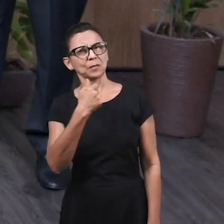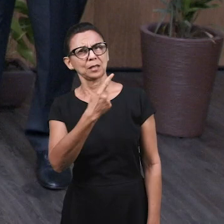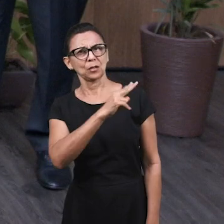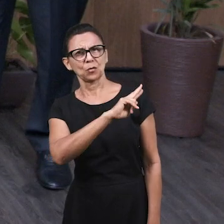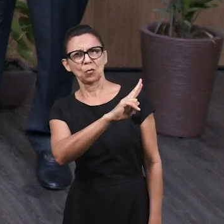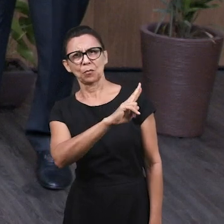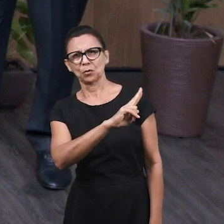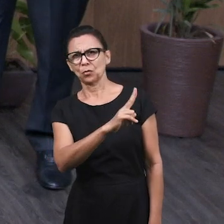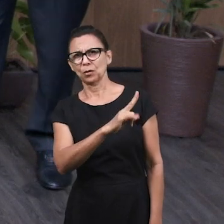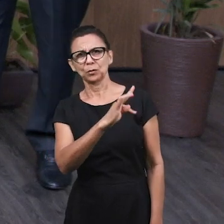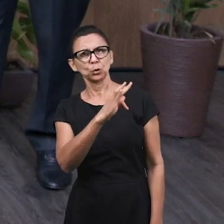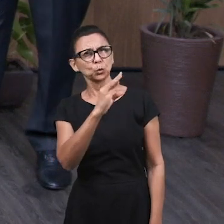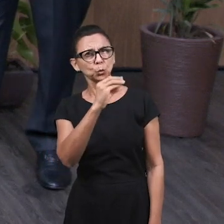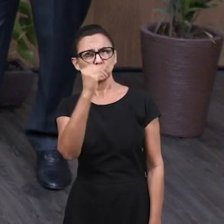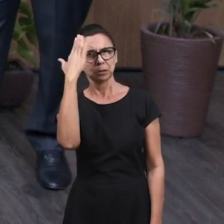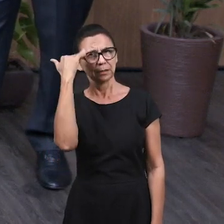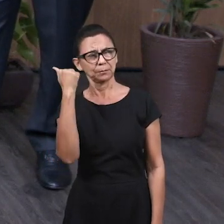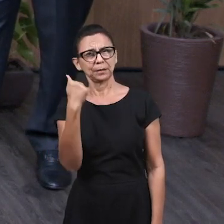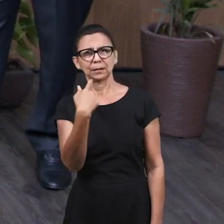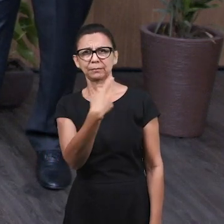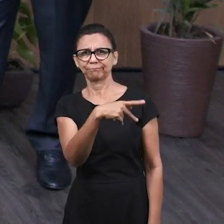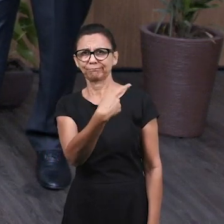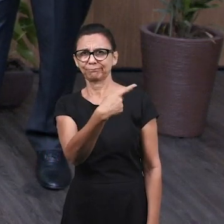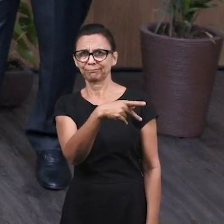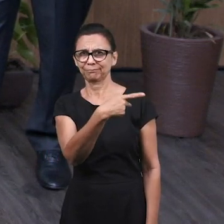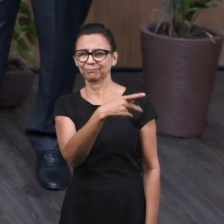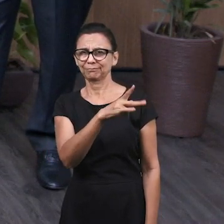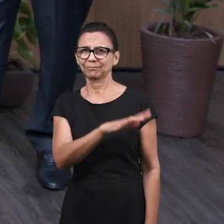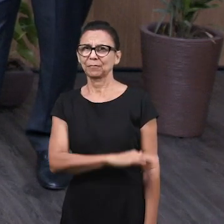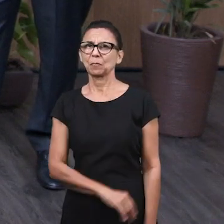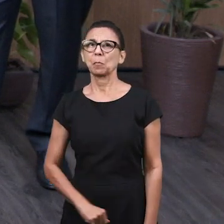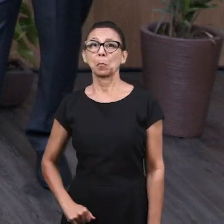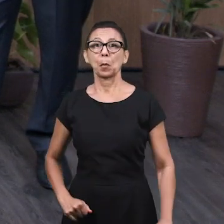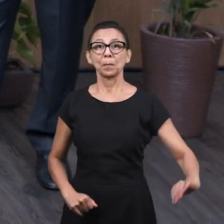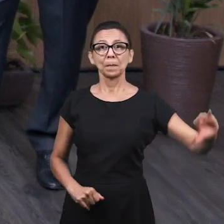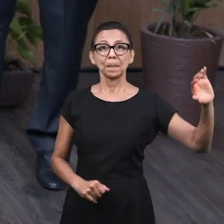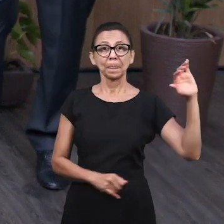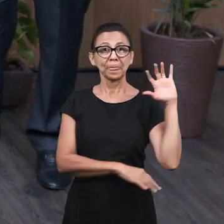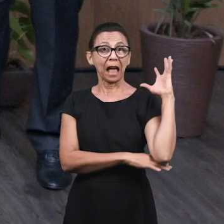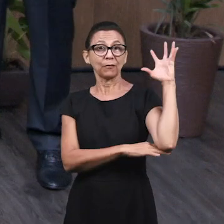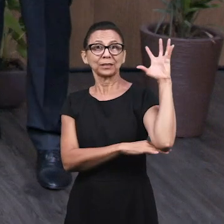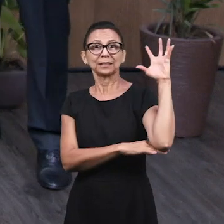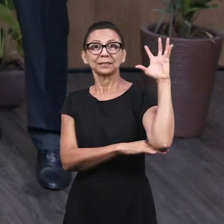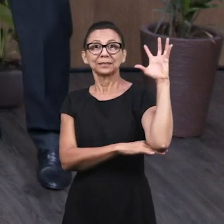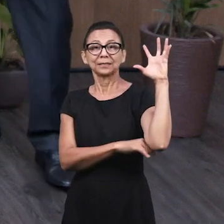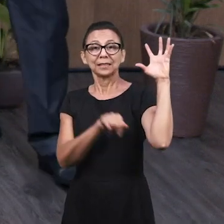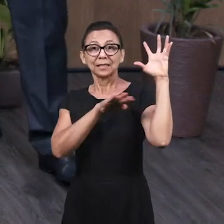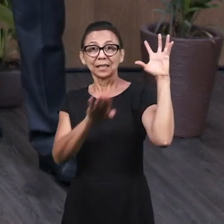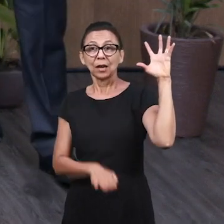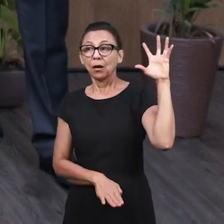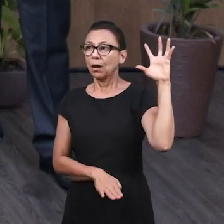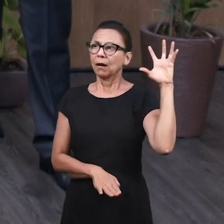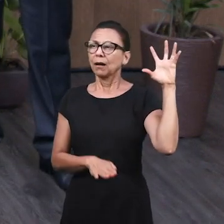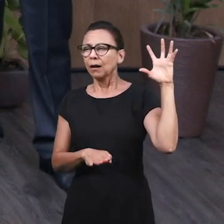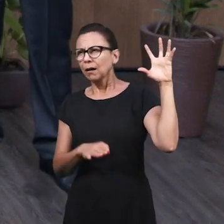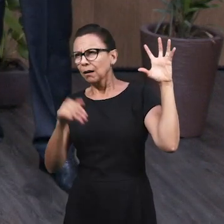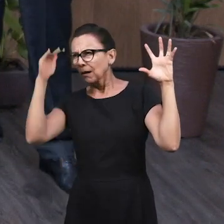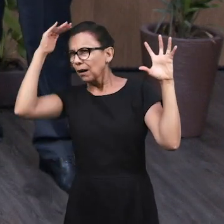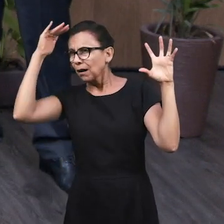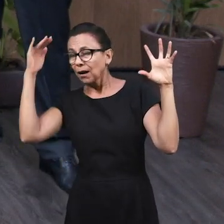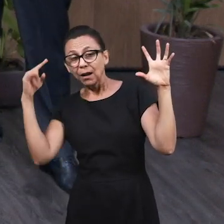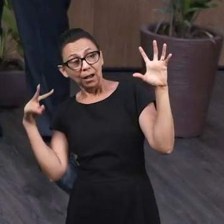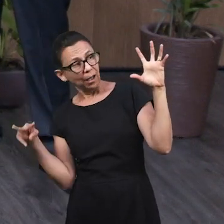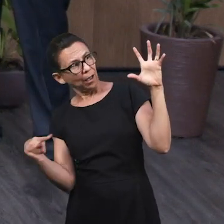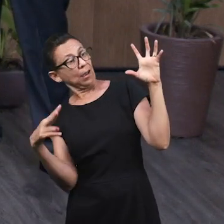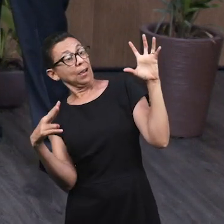verdade, Zachée avait monté dans un sycomore et il attendait dava